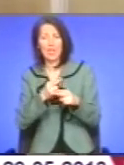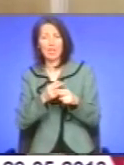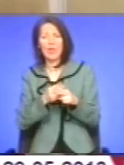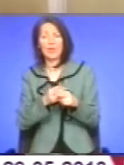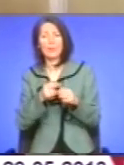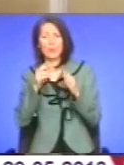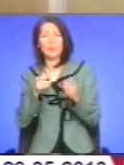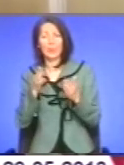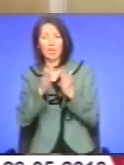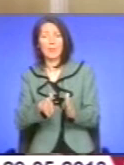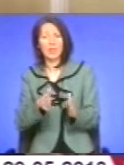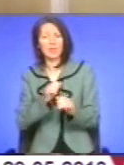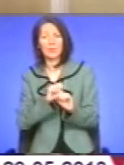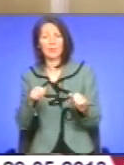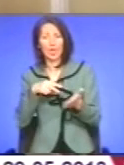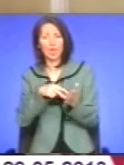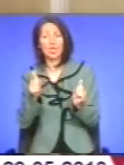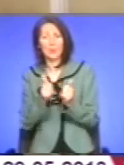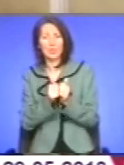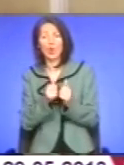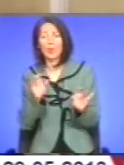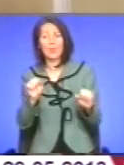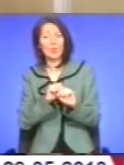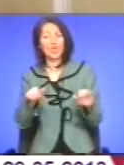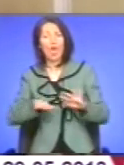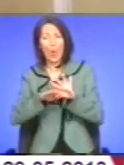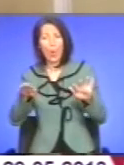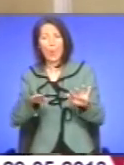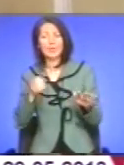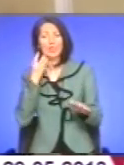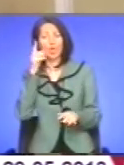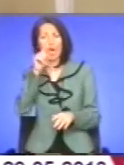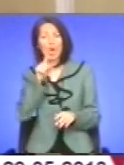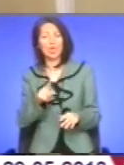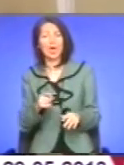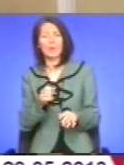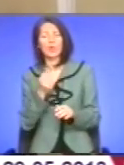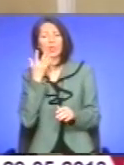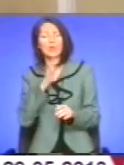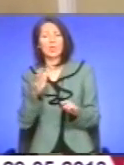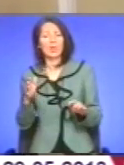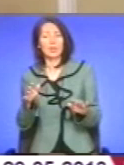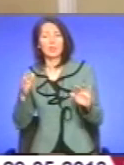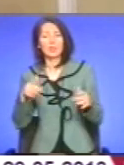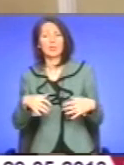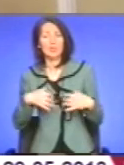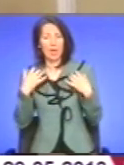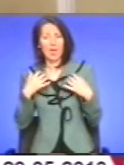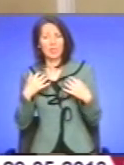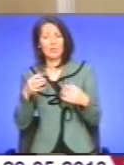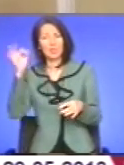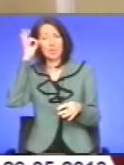ними. Також не варто купатись під час грози. Якщо ви не розгубитесь і згадаєте ці правила, то вас